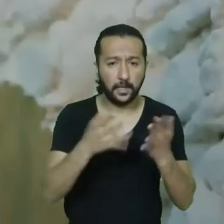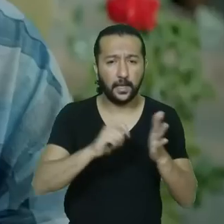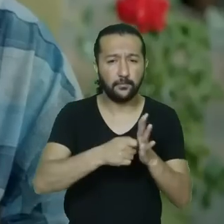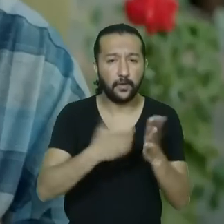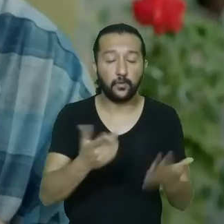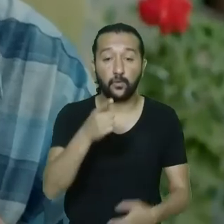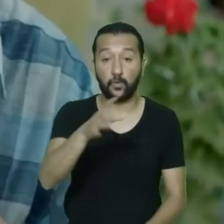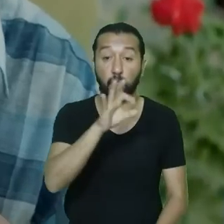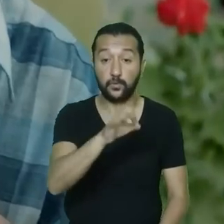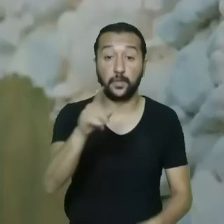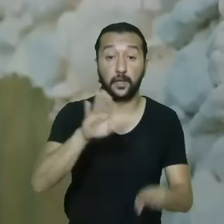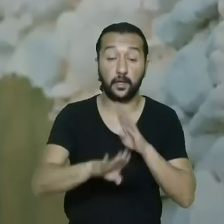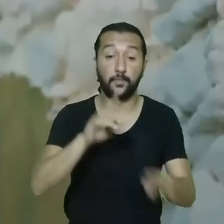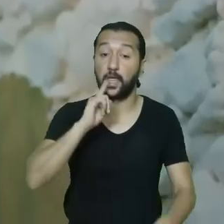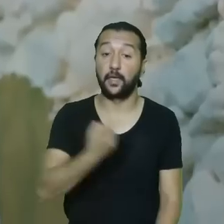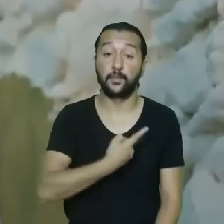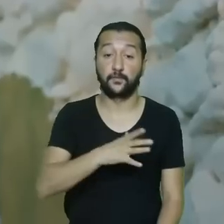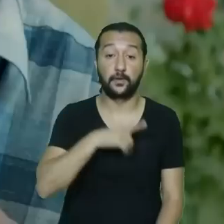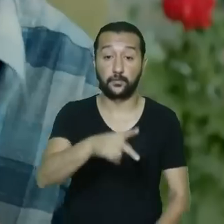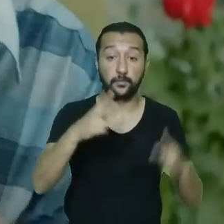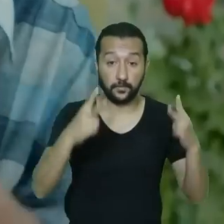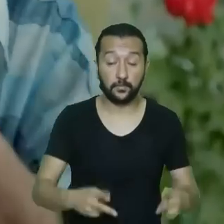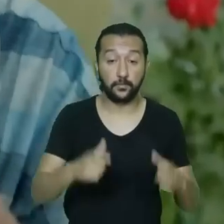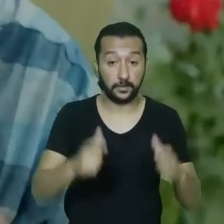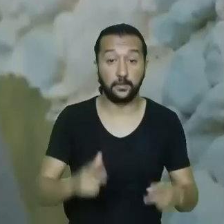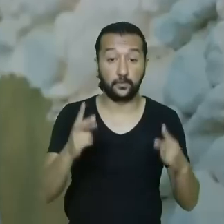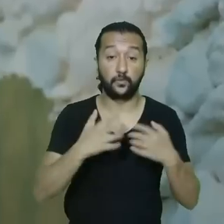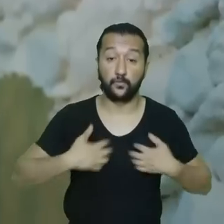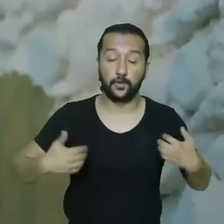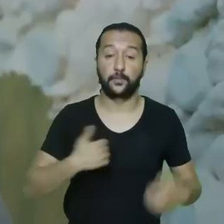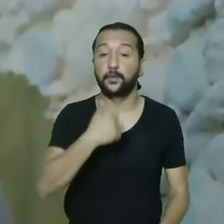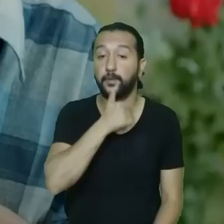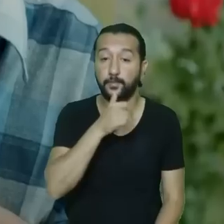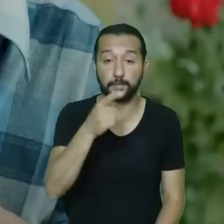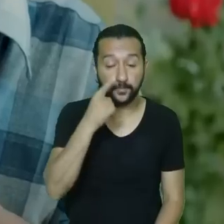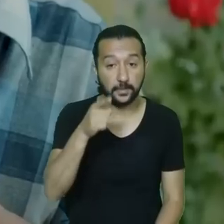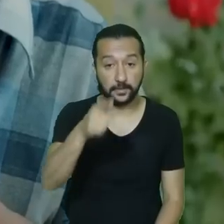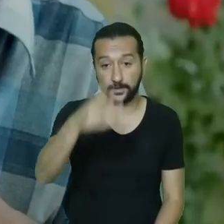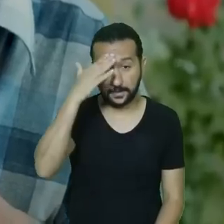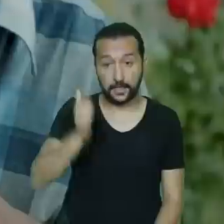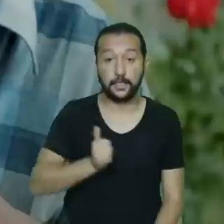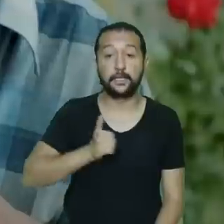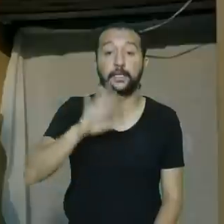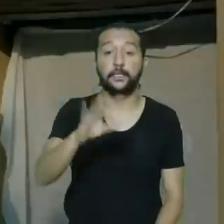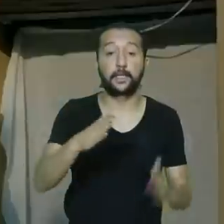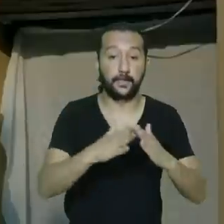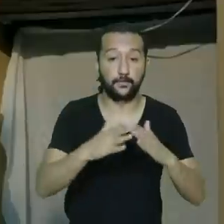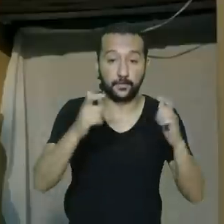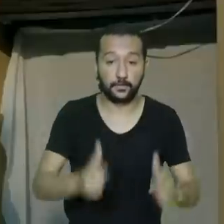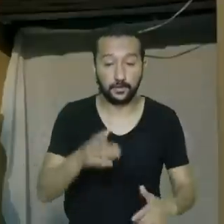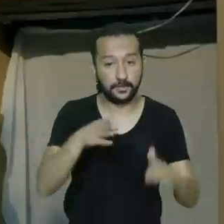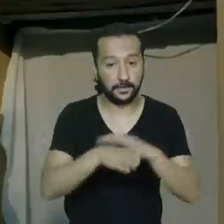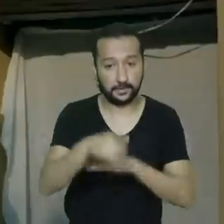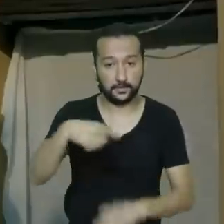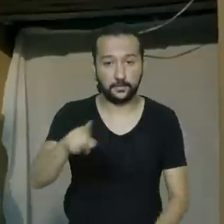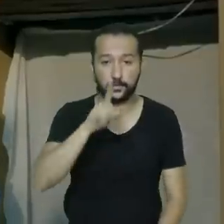parası ya? Osman komutan emri var. Bu karakolun güvenliği benden sorumlu. Babacığım bak, asker değilsin ki, evdesin. Hadi gir